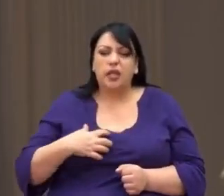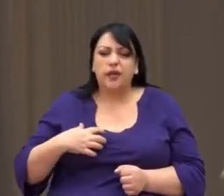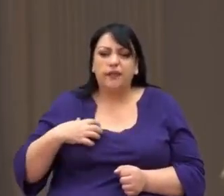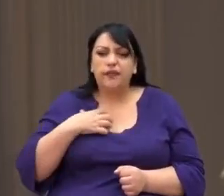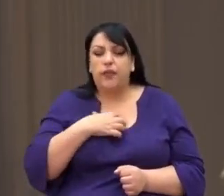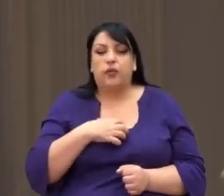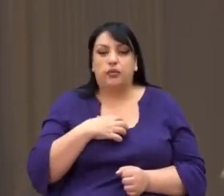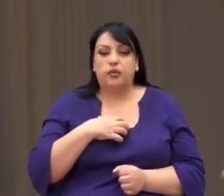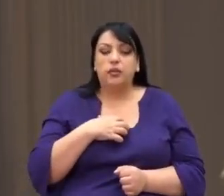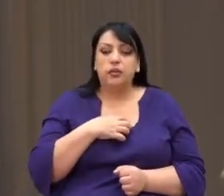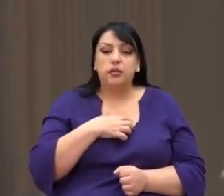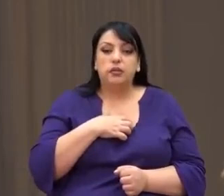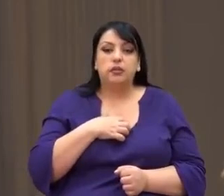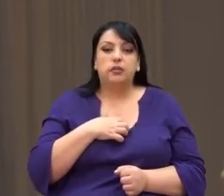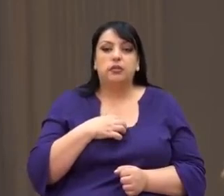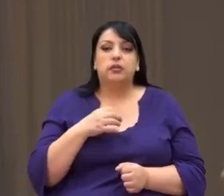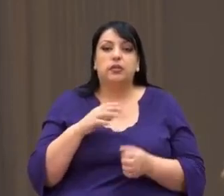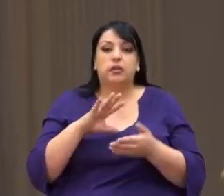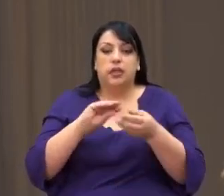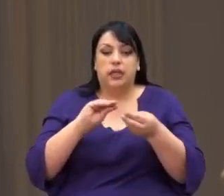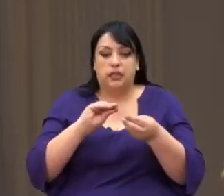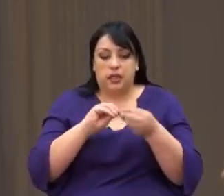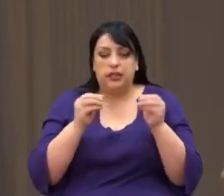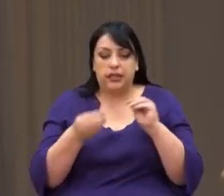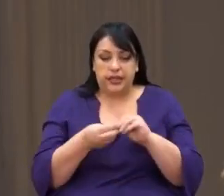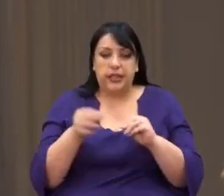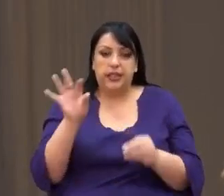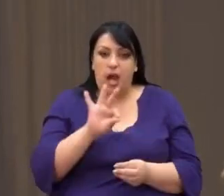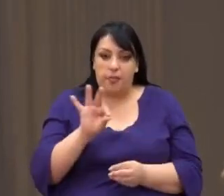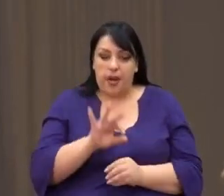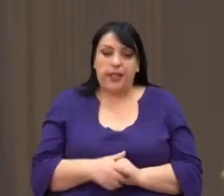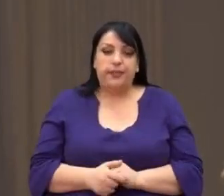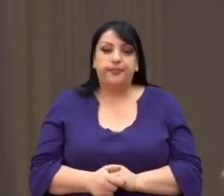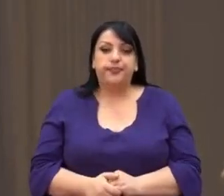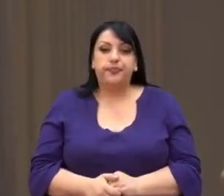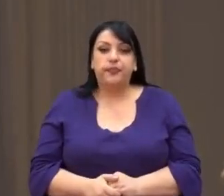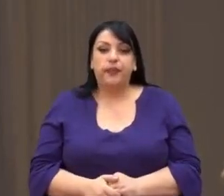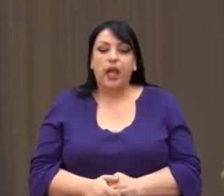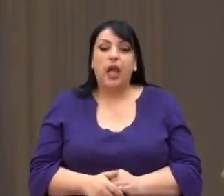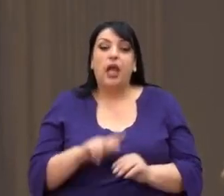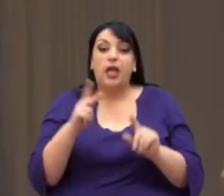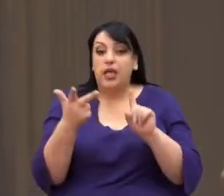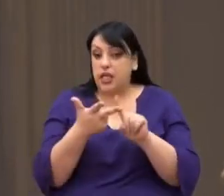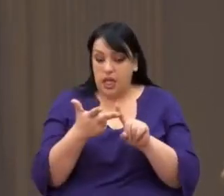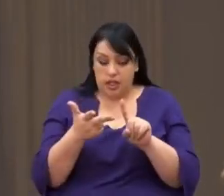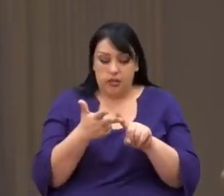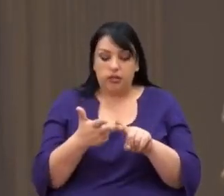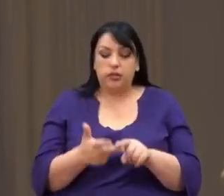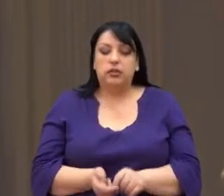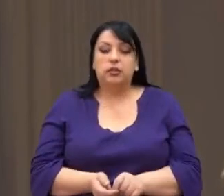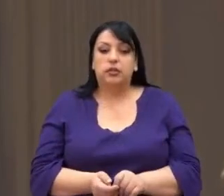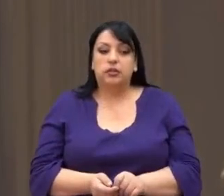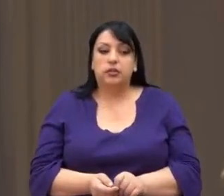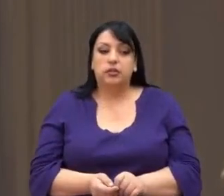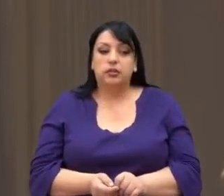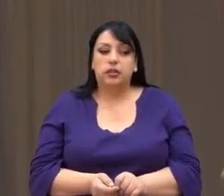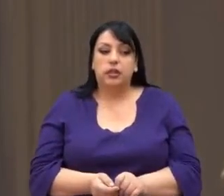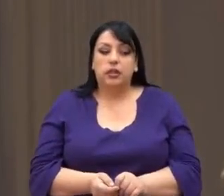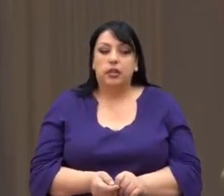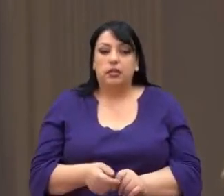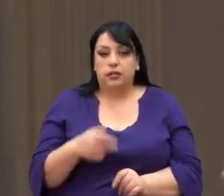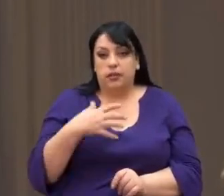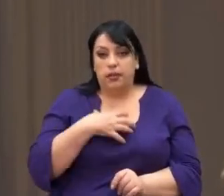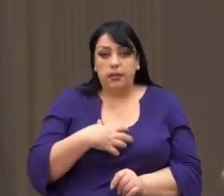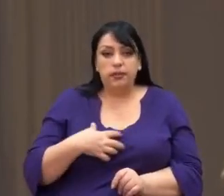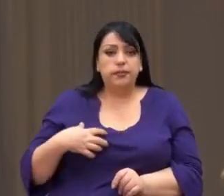կարևորագույն խնդիրներին։ Երրորդ նախաձեռնության, մեր այս նախաձեռնության նաև երրորդ